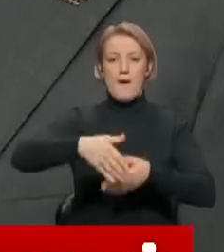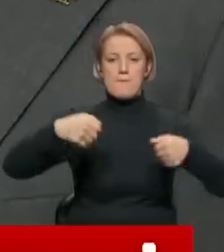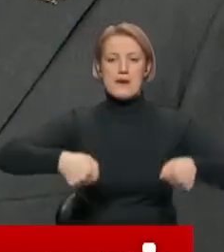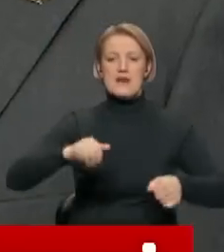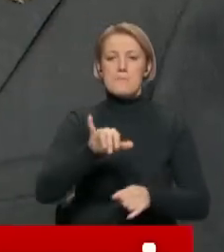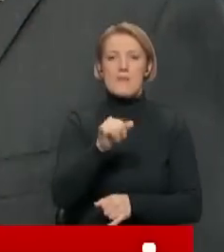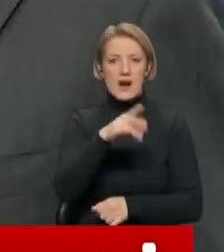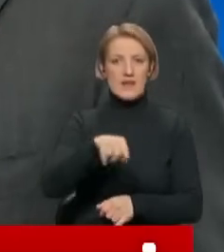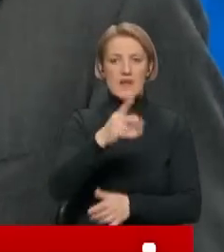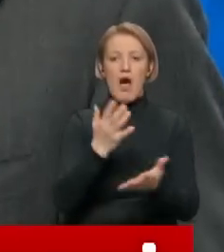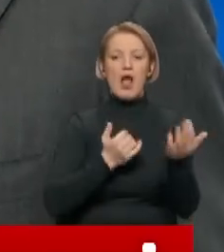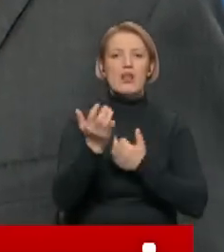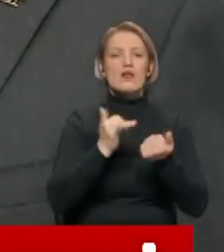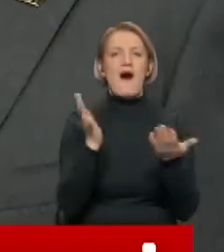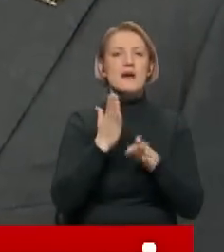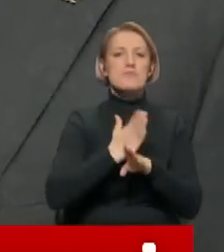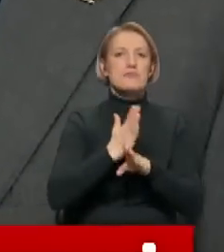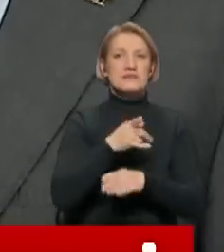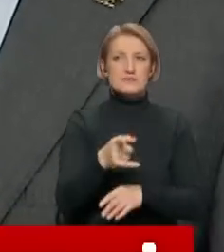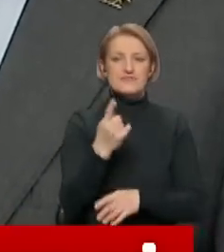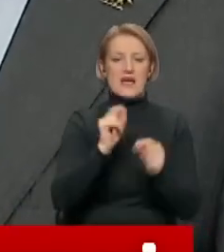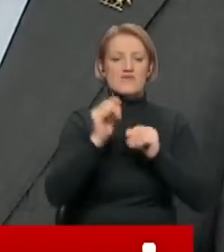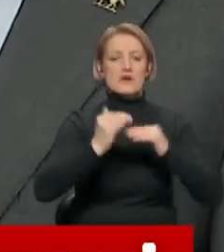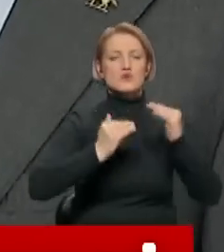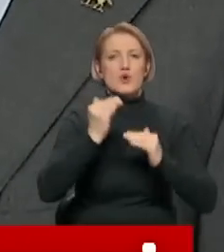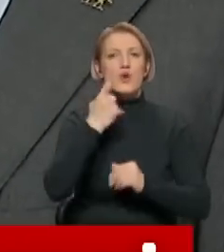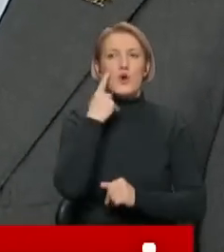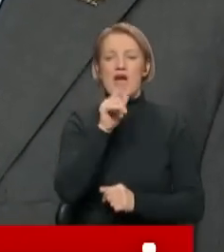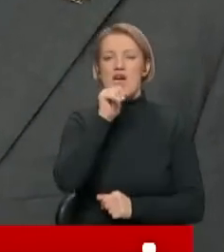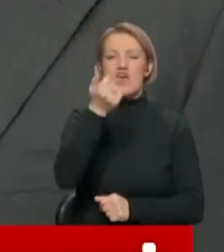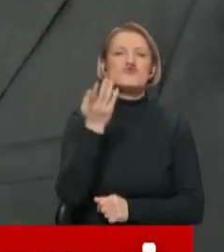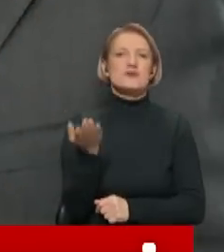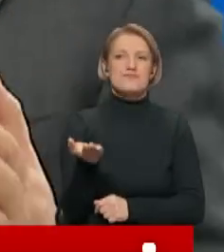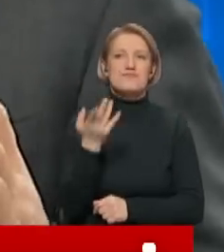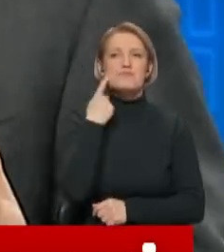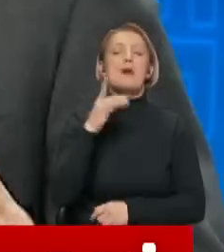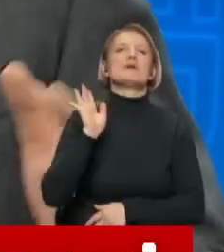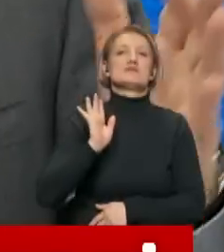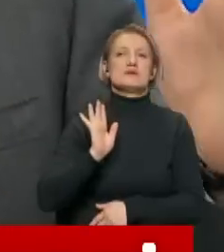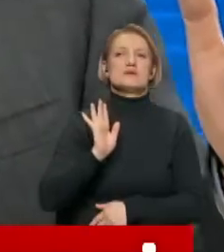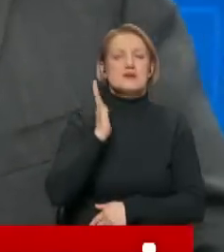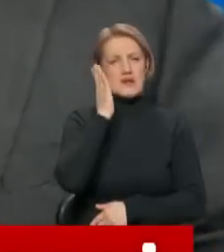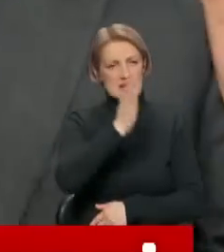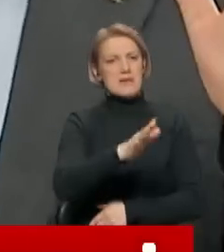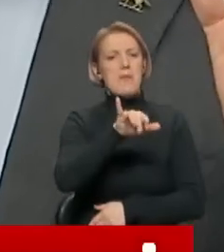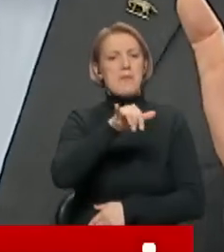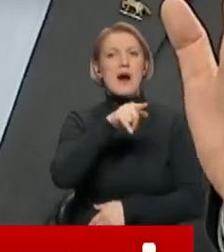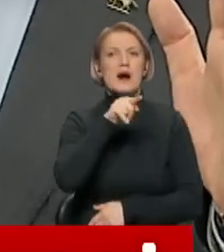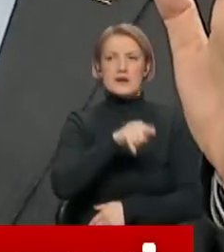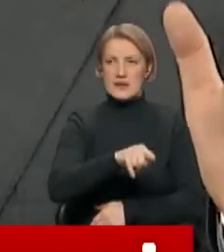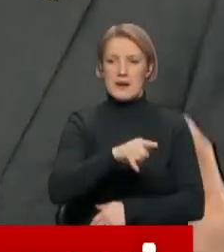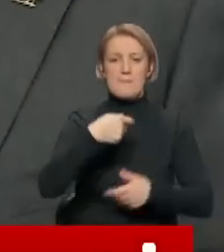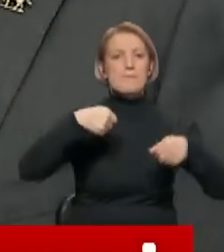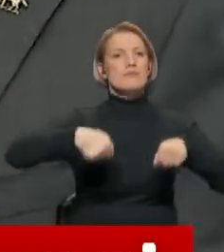pazarda markette aldığı hangi ürün enflasyon rakamlarına falan hiç vatandaşlarımız bakmasın gitsin marketteki